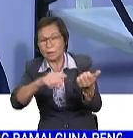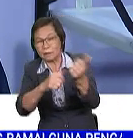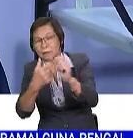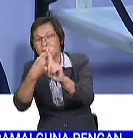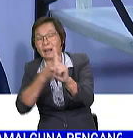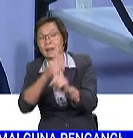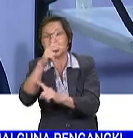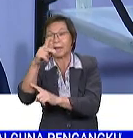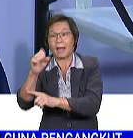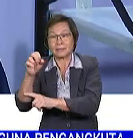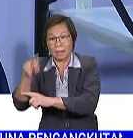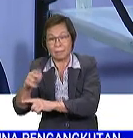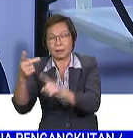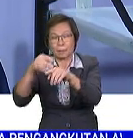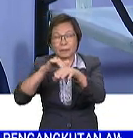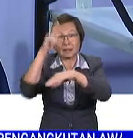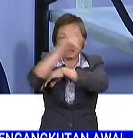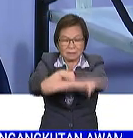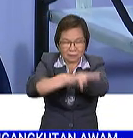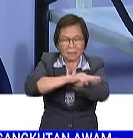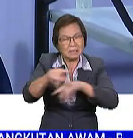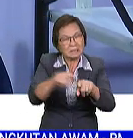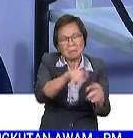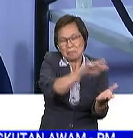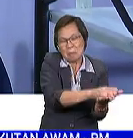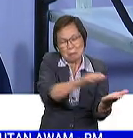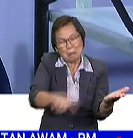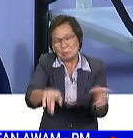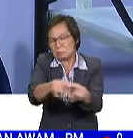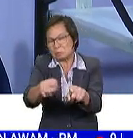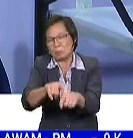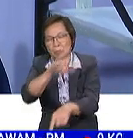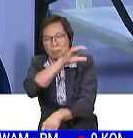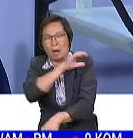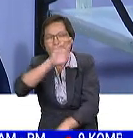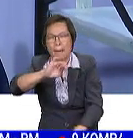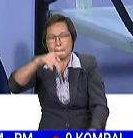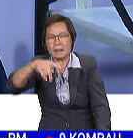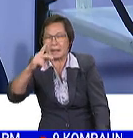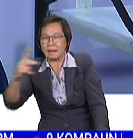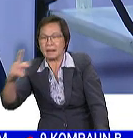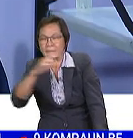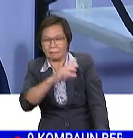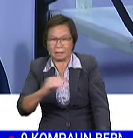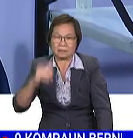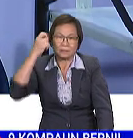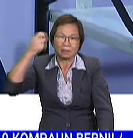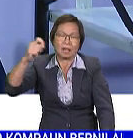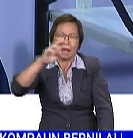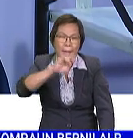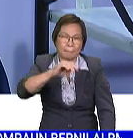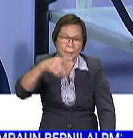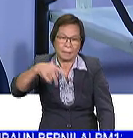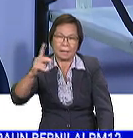KSN kepada kerajaan negeri akan terguna juga kepada pengerusi MPKK dan setiausaha MPKK.